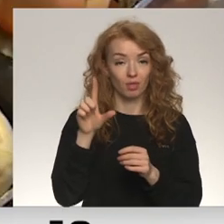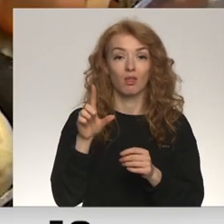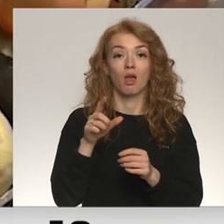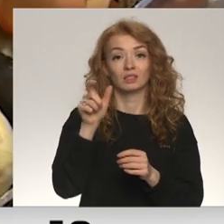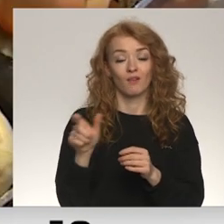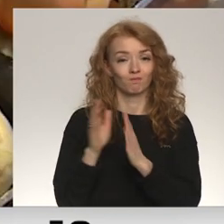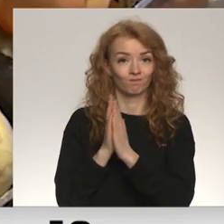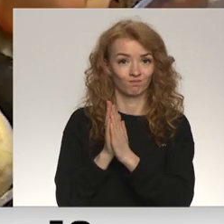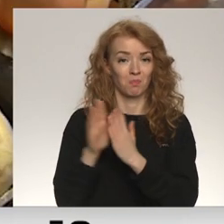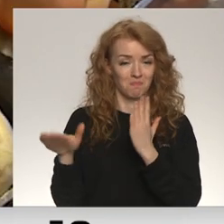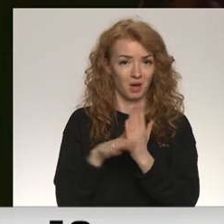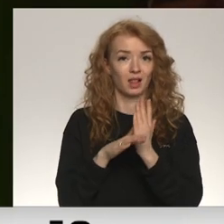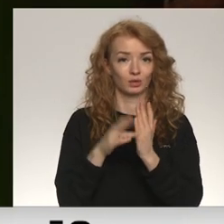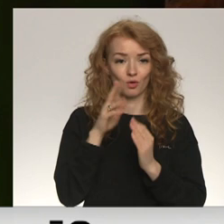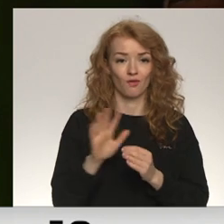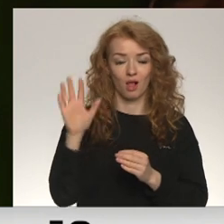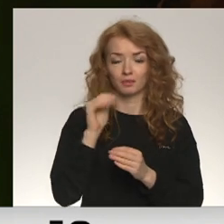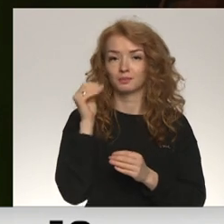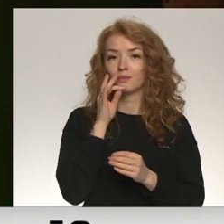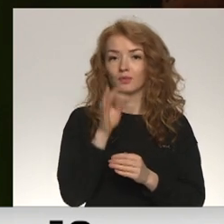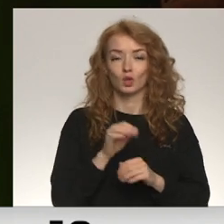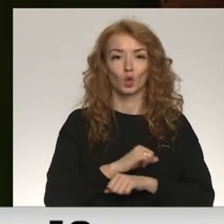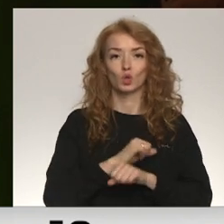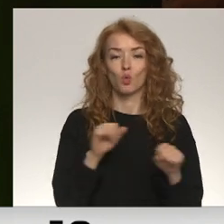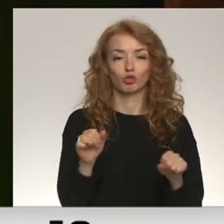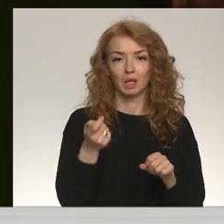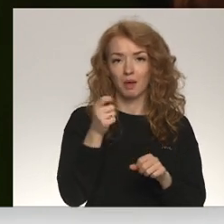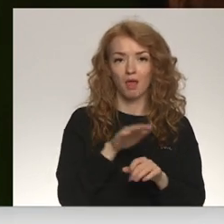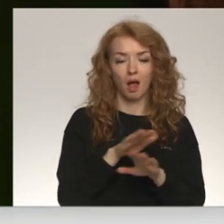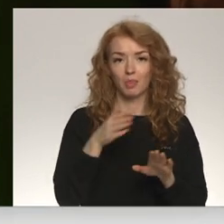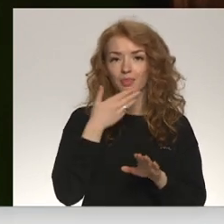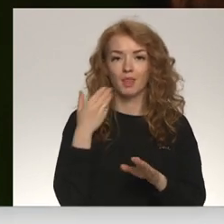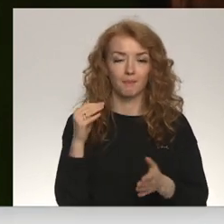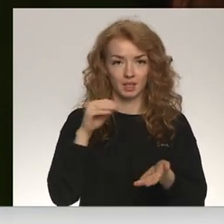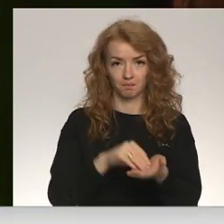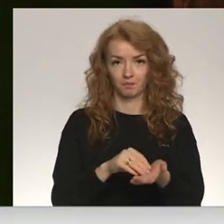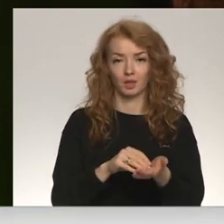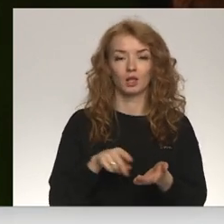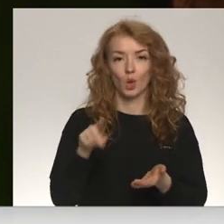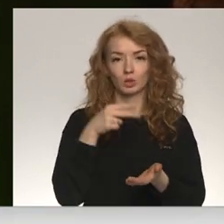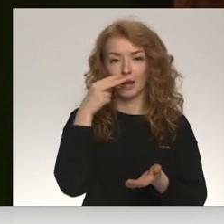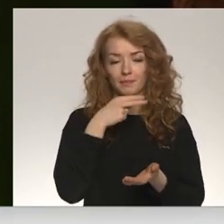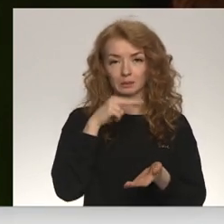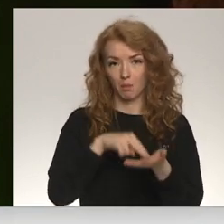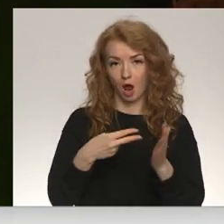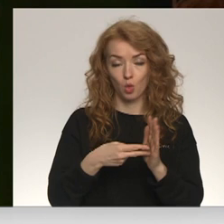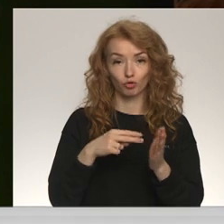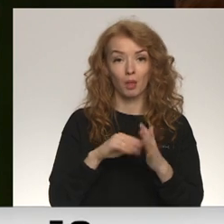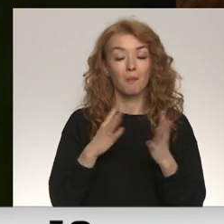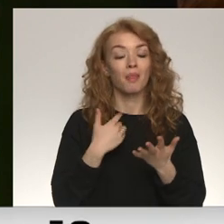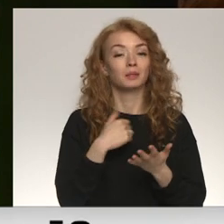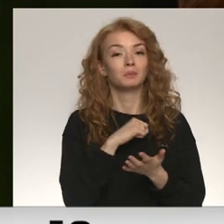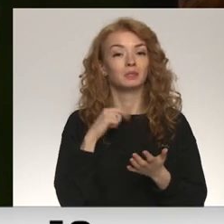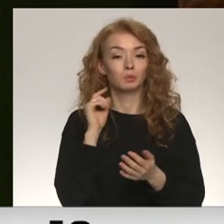palīdzēt pārdzīvot šo laiku. Drošība nekad nav bijusi Latvijas tautsaimniecības plānošanas pamatos. Bet tas, ko es gribu pielikt klāt